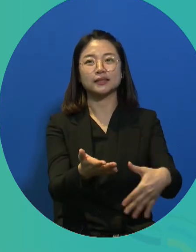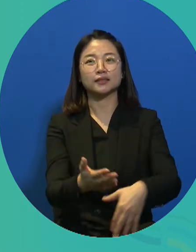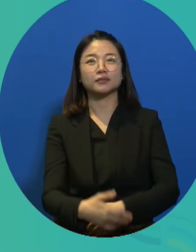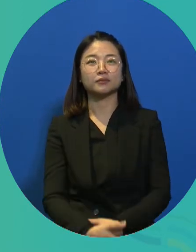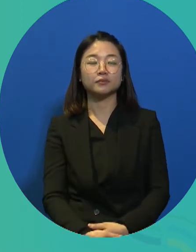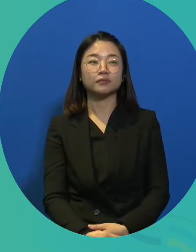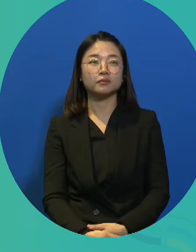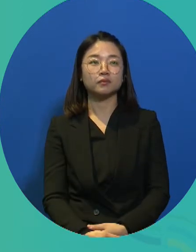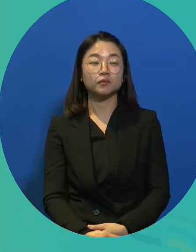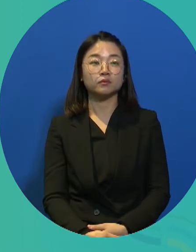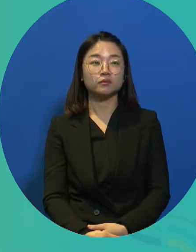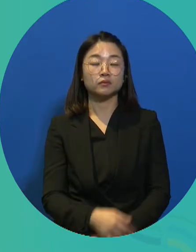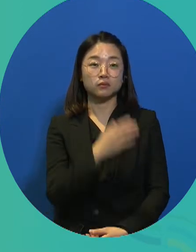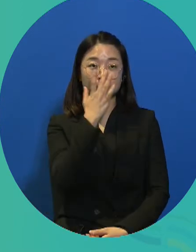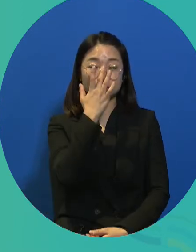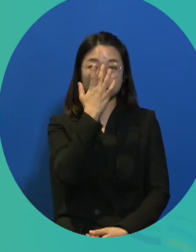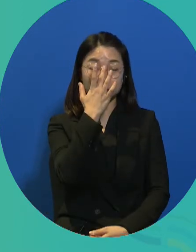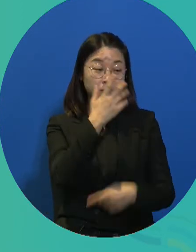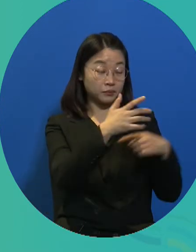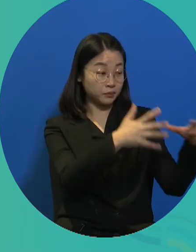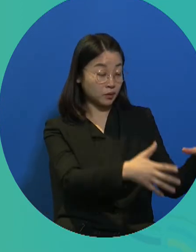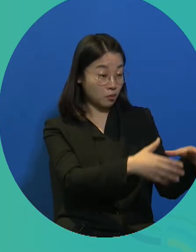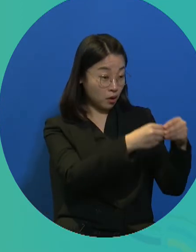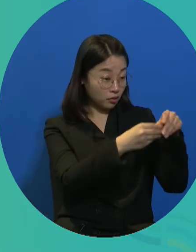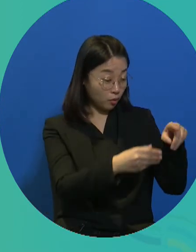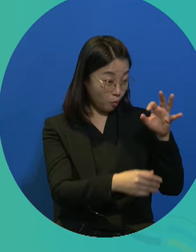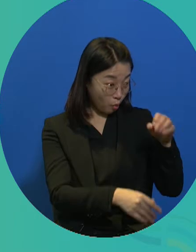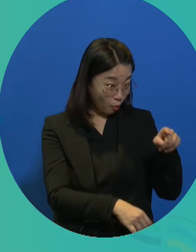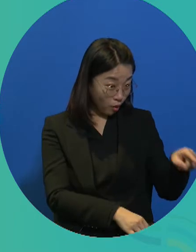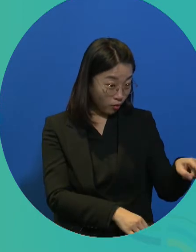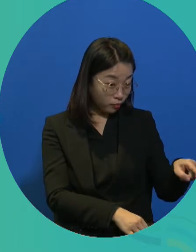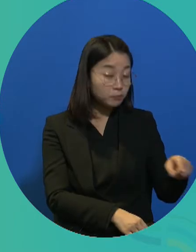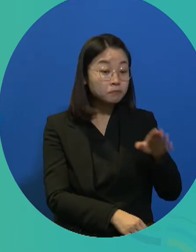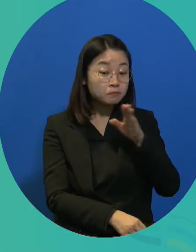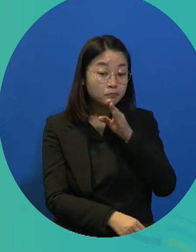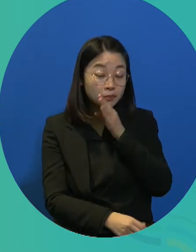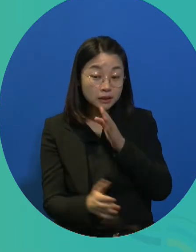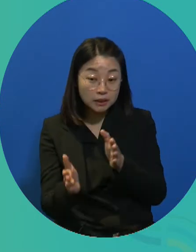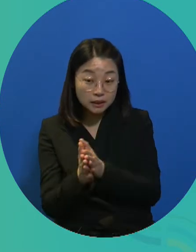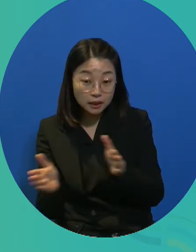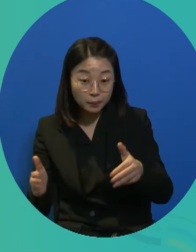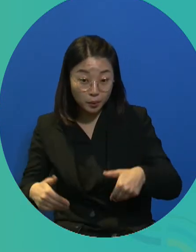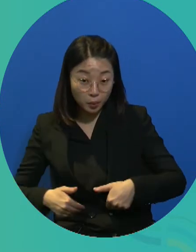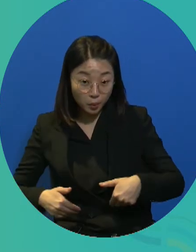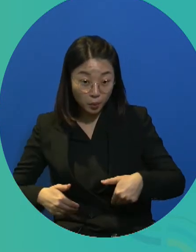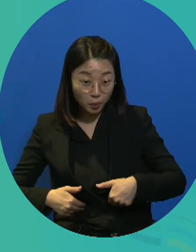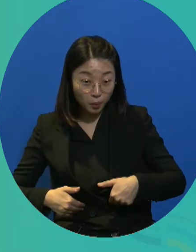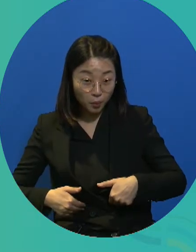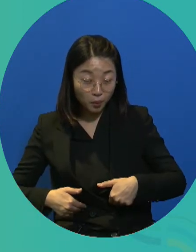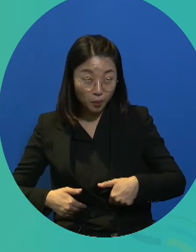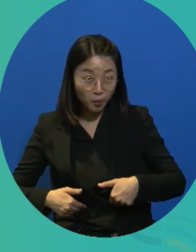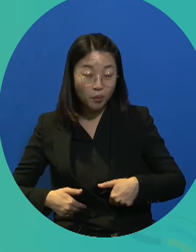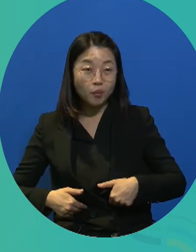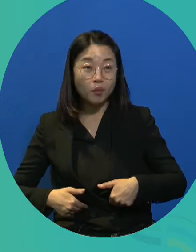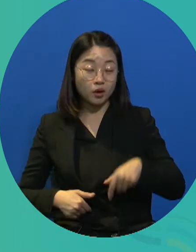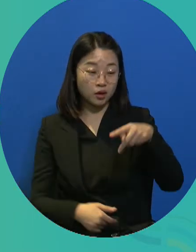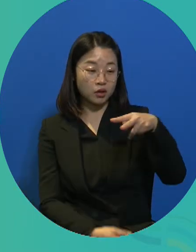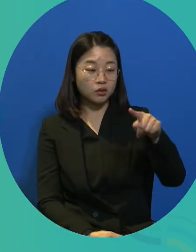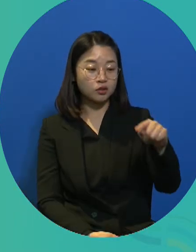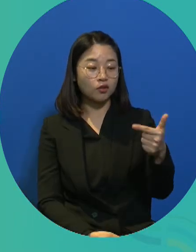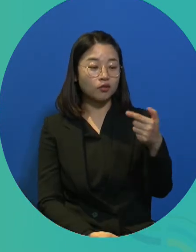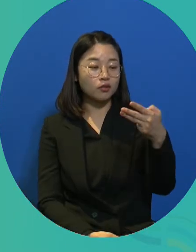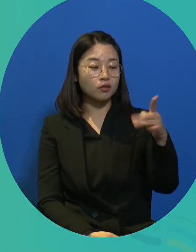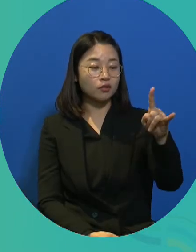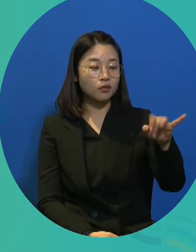상태입니다. 협약에서 인정된 권리를 실현하기 위해서 실현이 선택 의정서 가입을 통해서